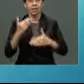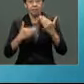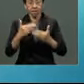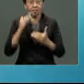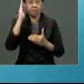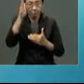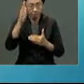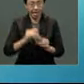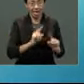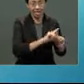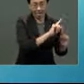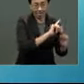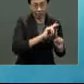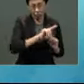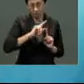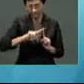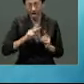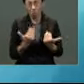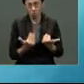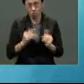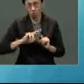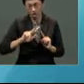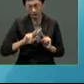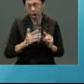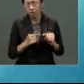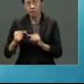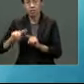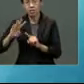ระยะที่4นะครับซึ่งจะต้องมากกว่า